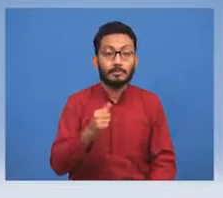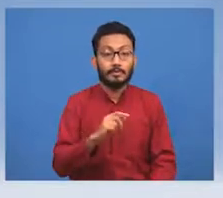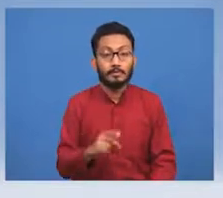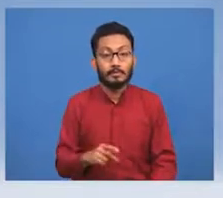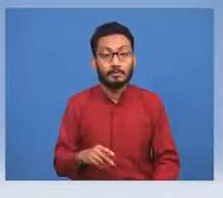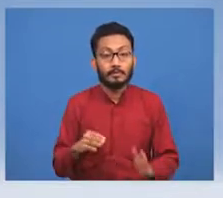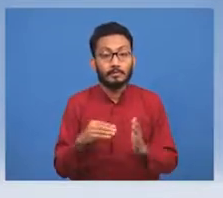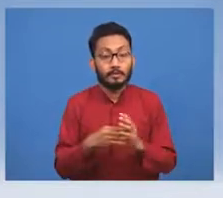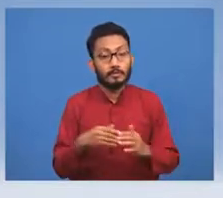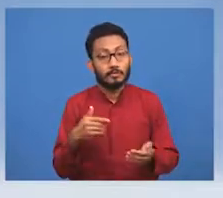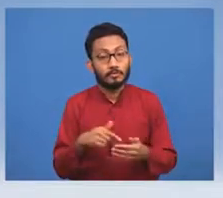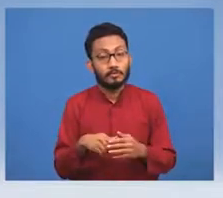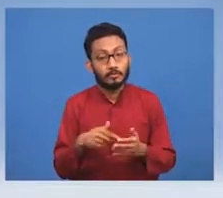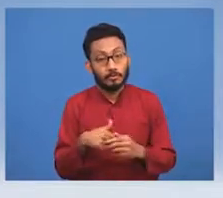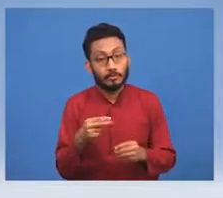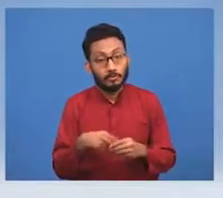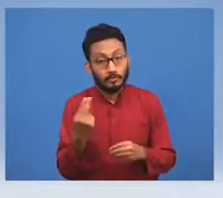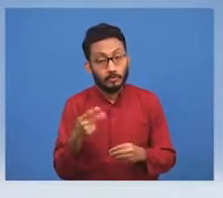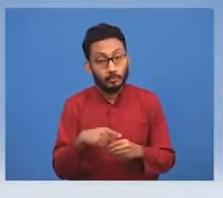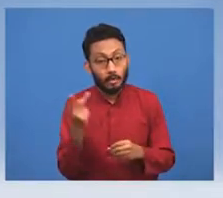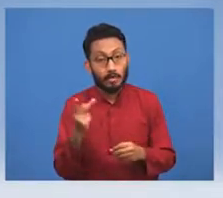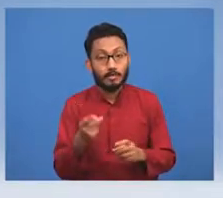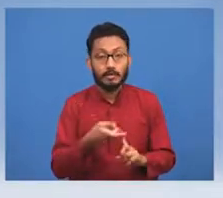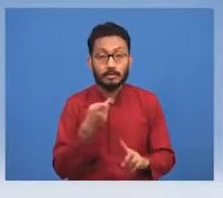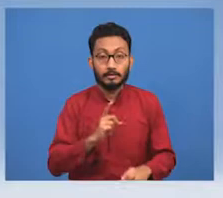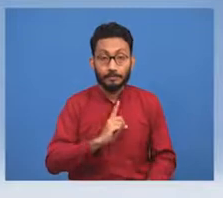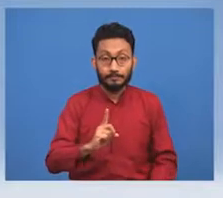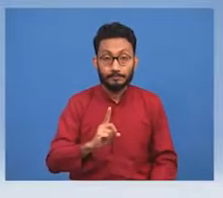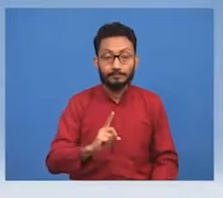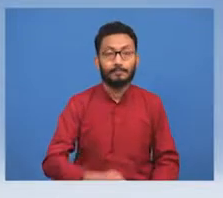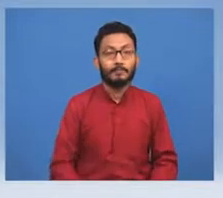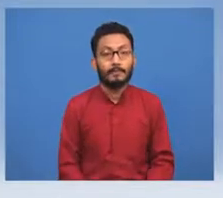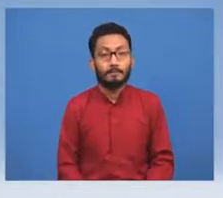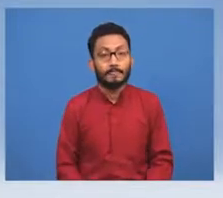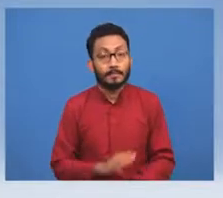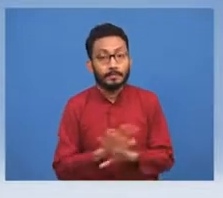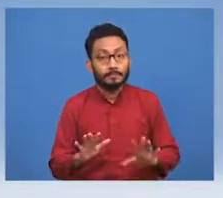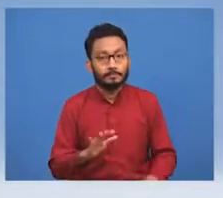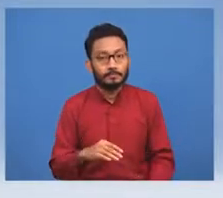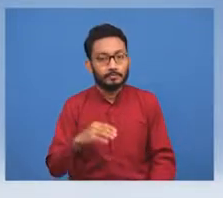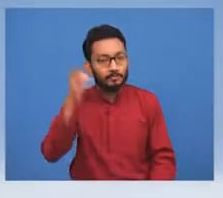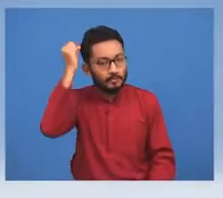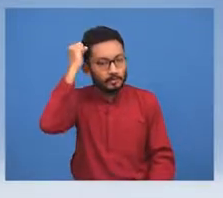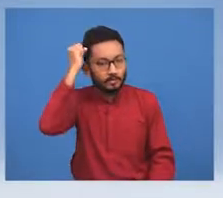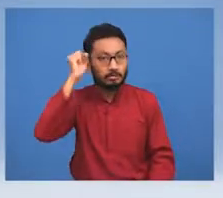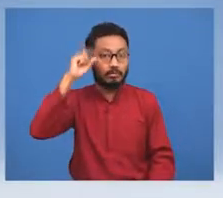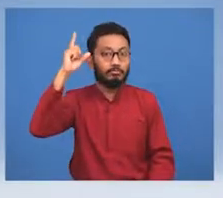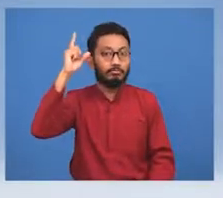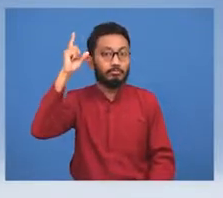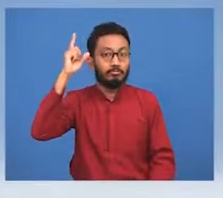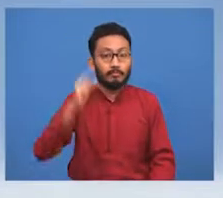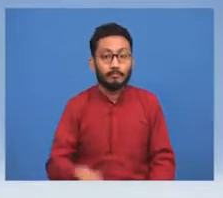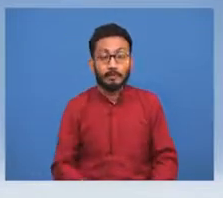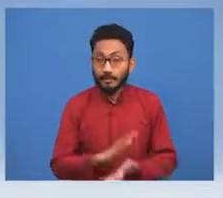berlakunya terkeluar daripada agama Islam menjadi murtad tanpa sedar. Dan tuduhan sebeginikah yang